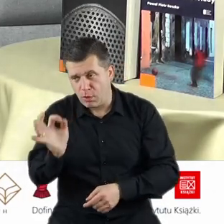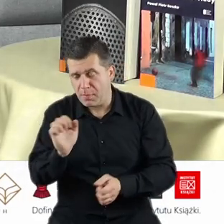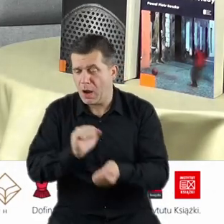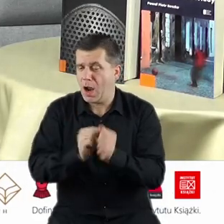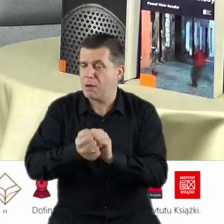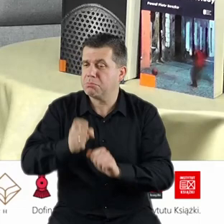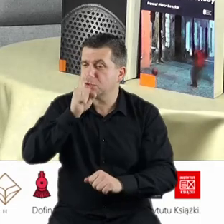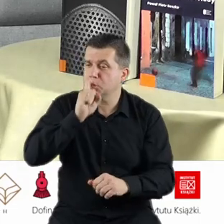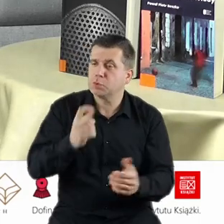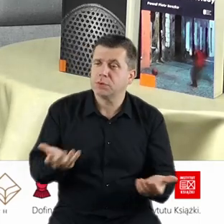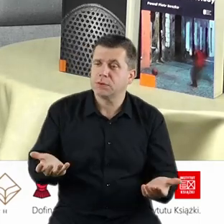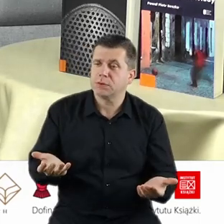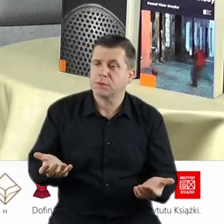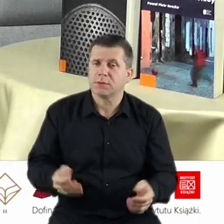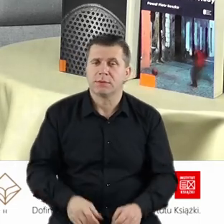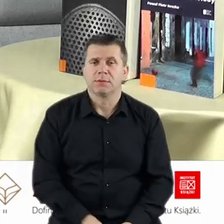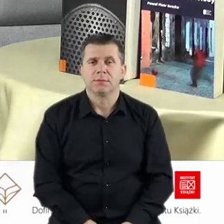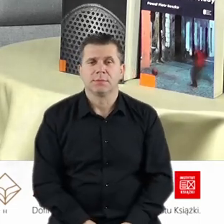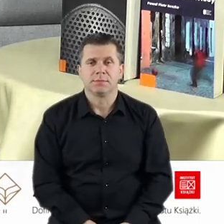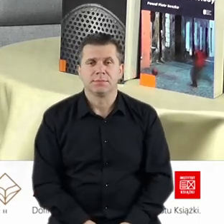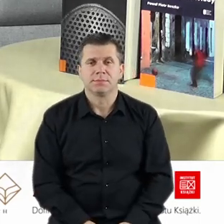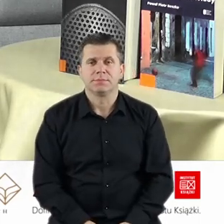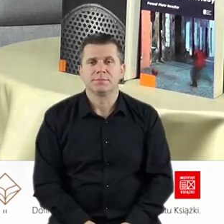było dobre, czy złe na przykład.